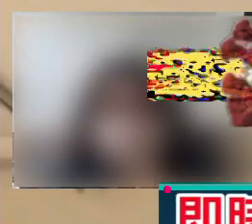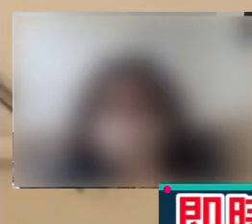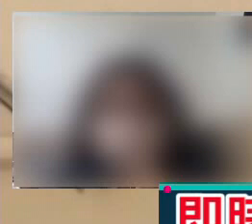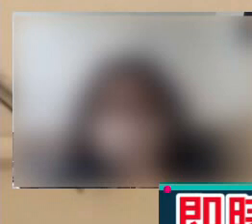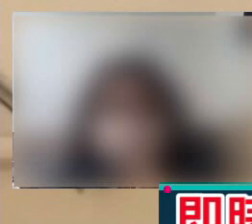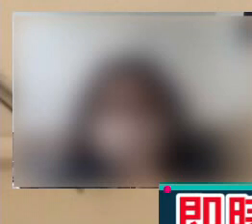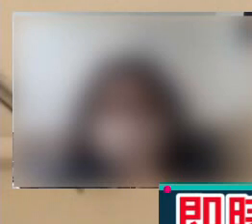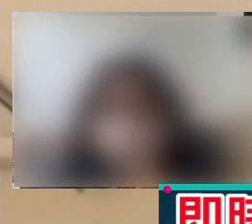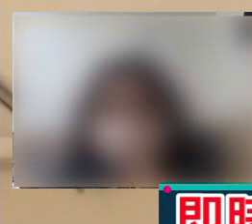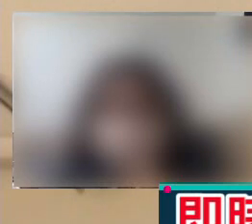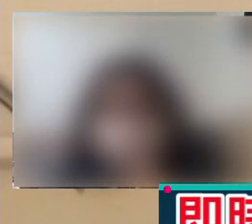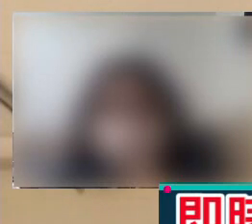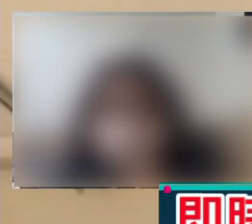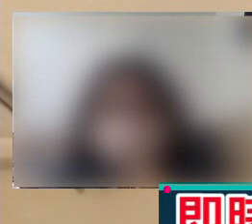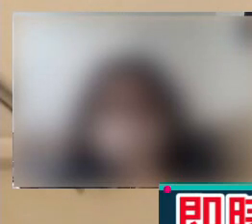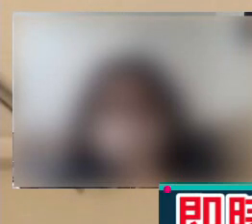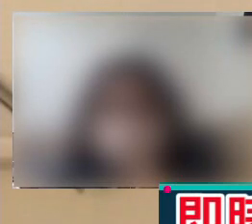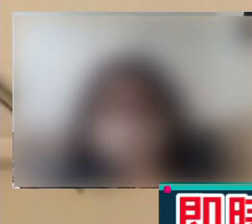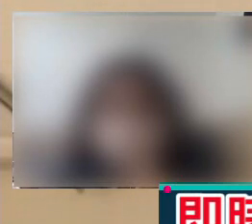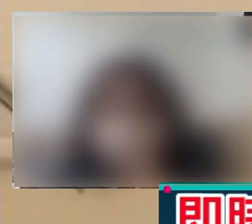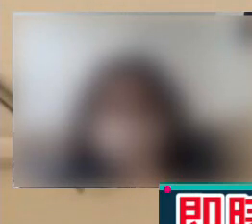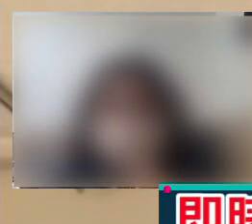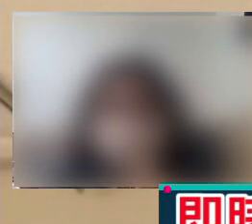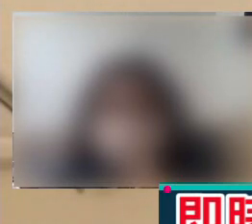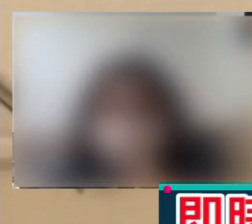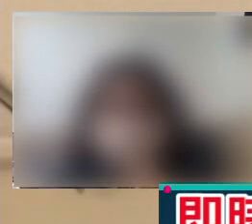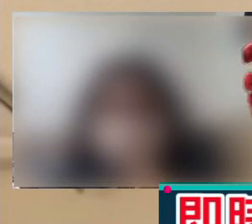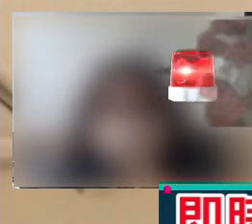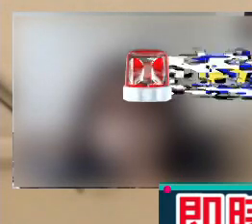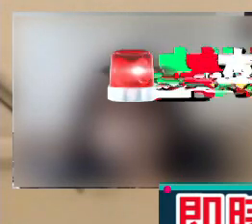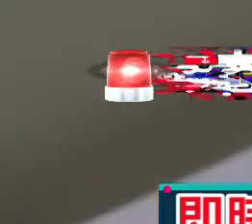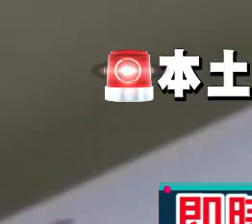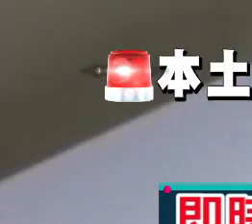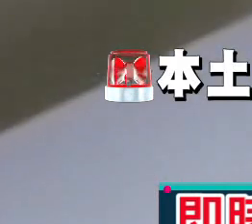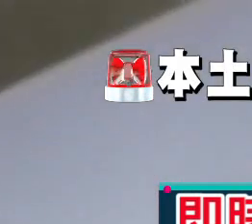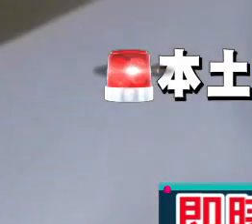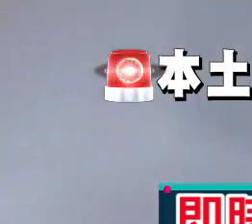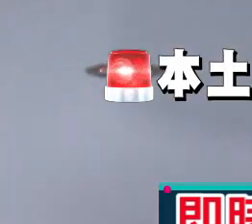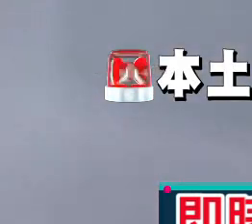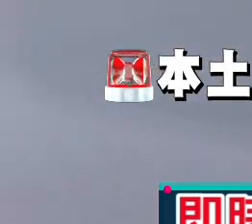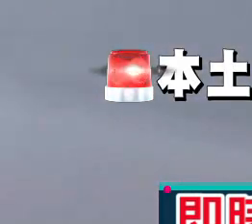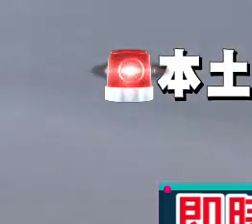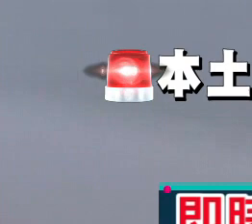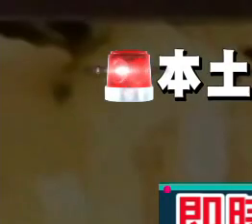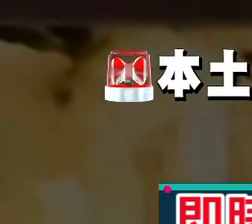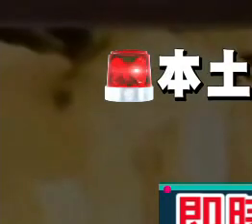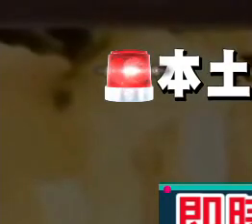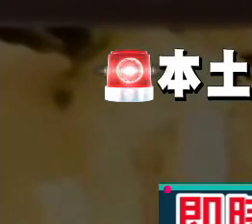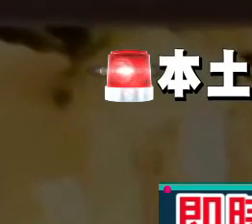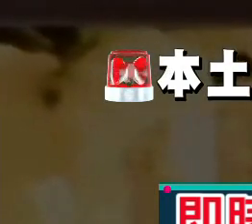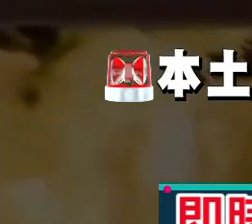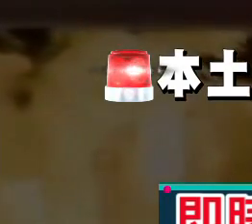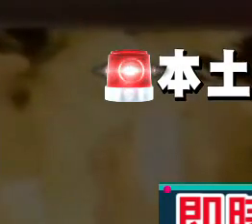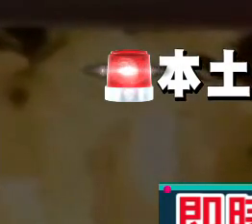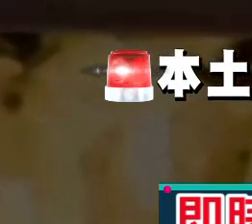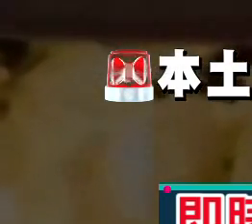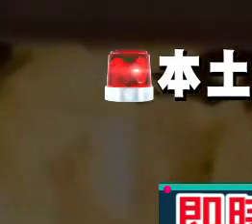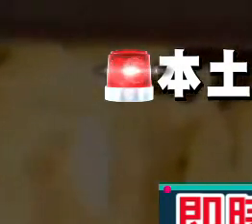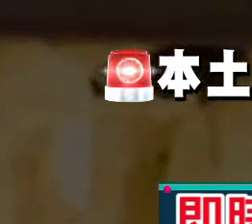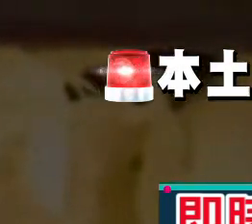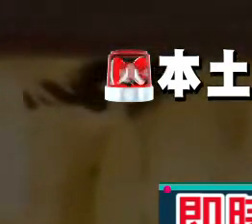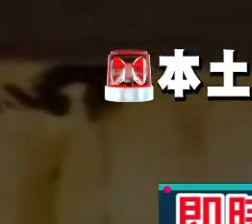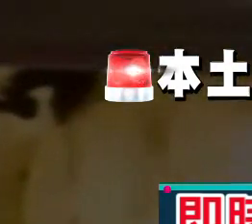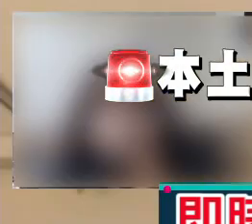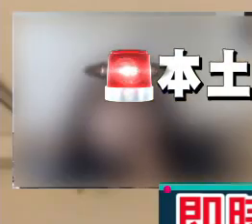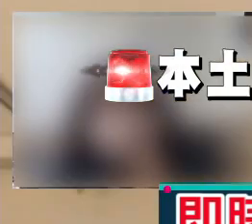想，医疗院所有很多自己的所谓的忠实的这个民众啊，哈，那诊所其实是可以建立相关，就是他有意